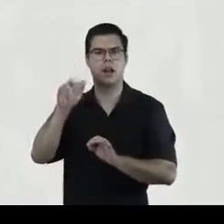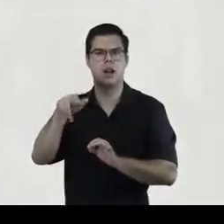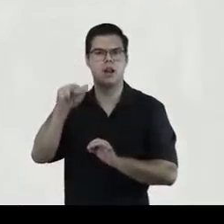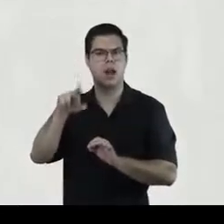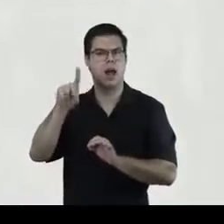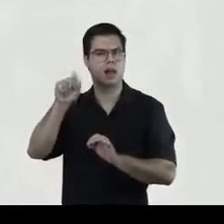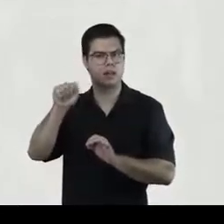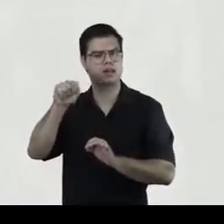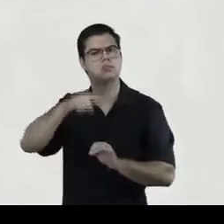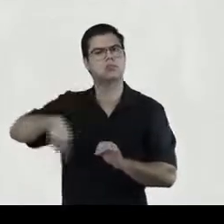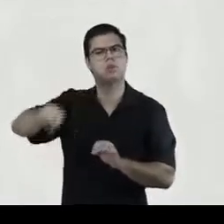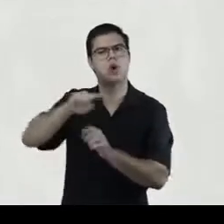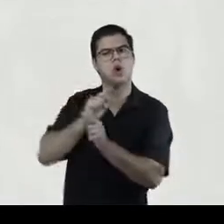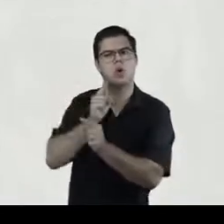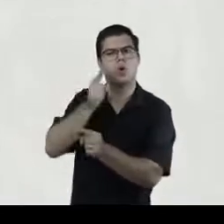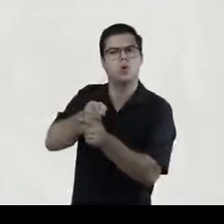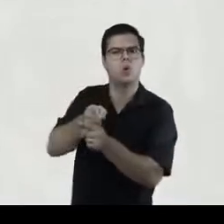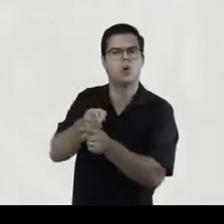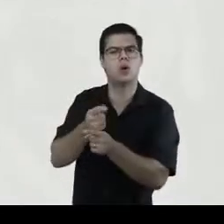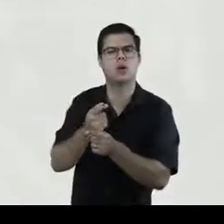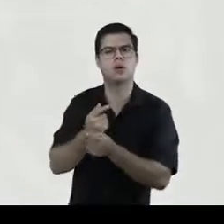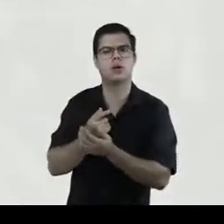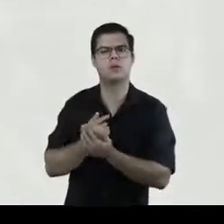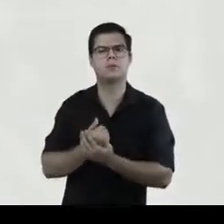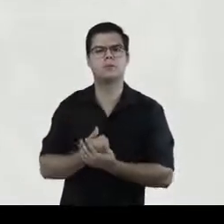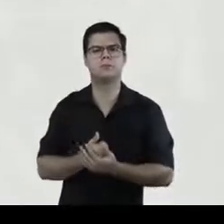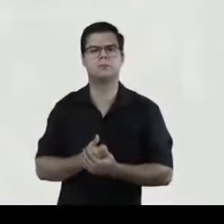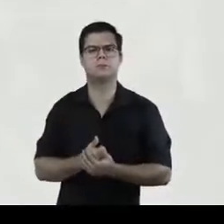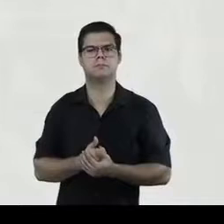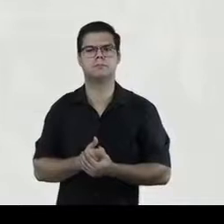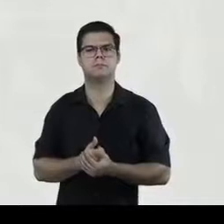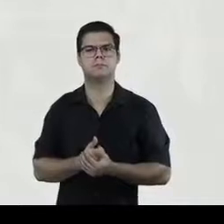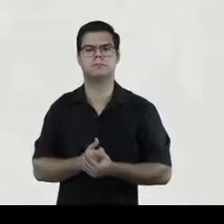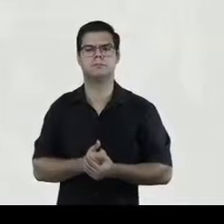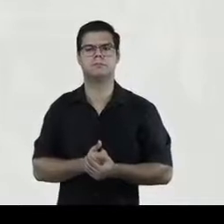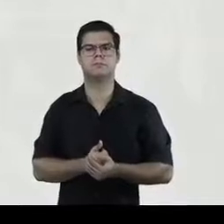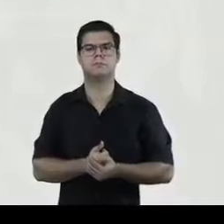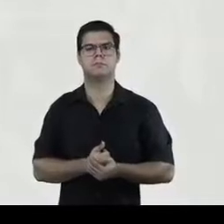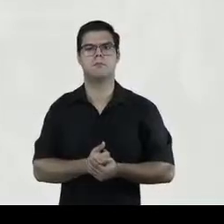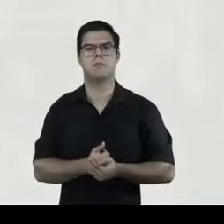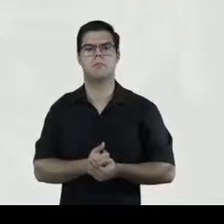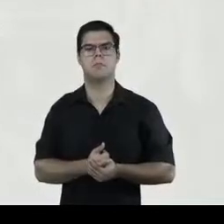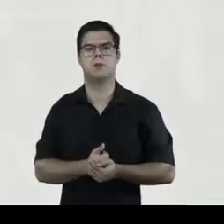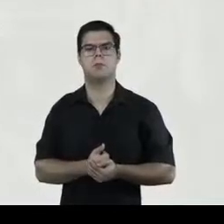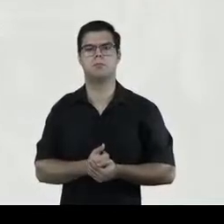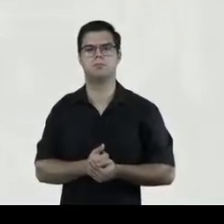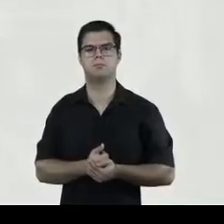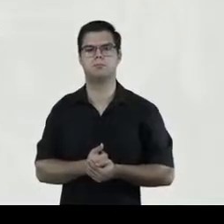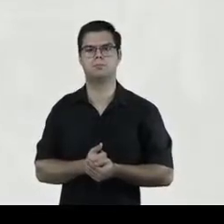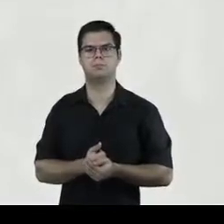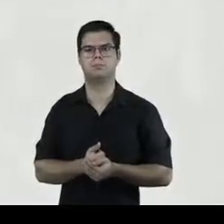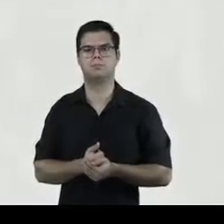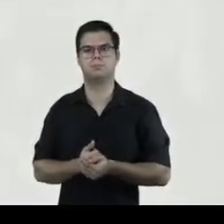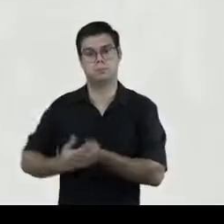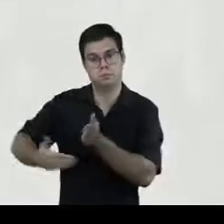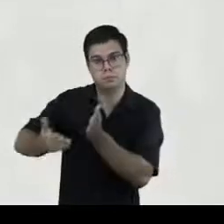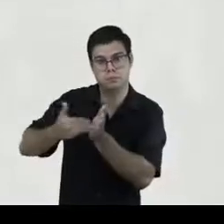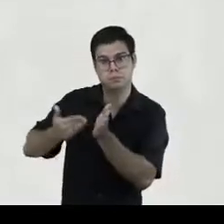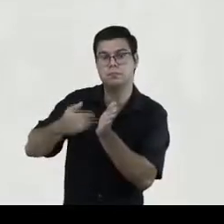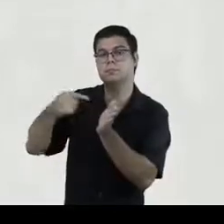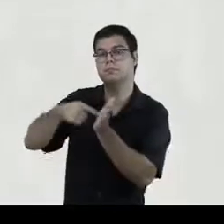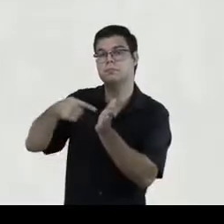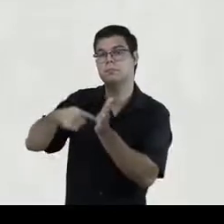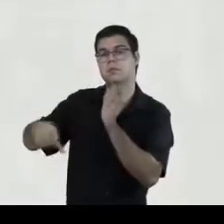l'édition de 1556. L'ouvrage a été